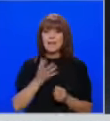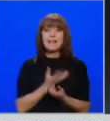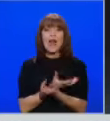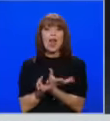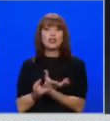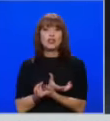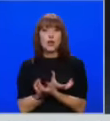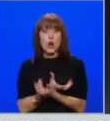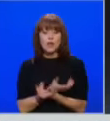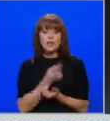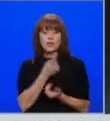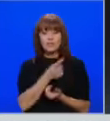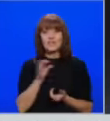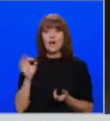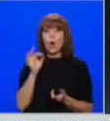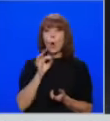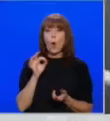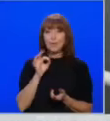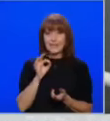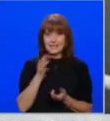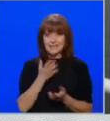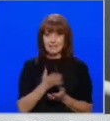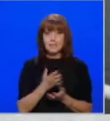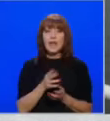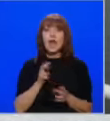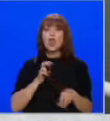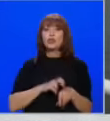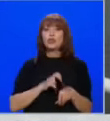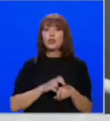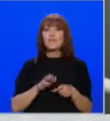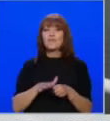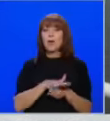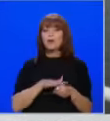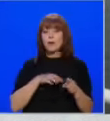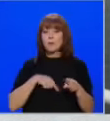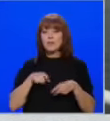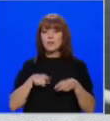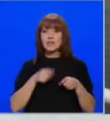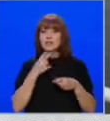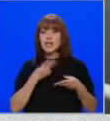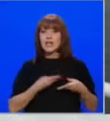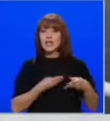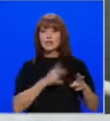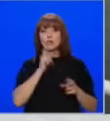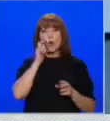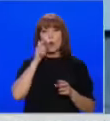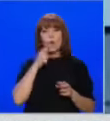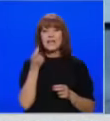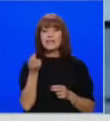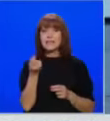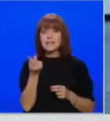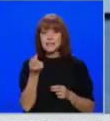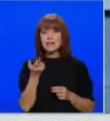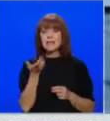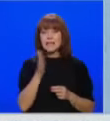Киев. 22 от безпилотните машини са свалени. Дунав се превърна в основен маршрут за износ на украинско зърно, след като Русия отказа да